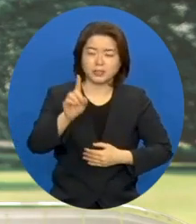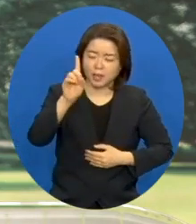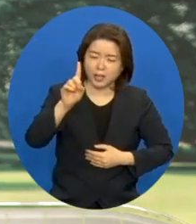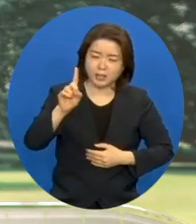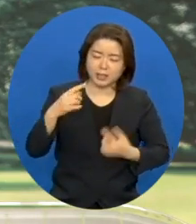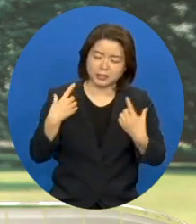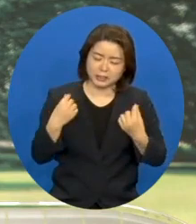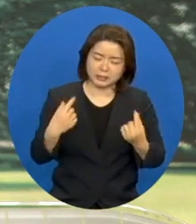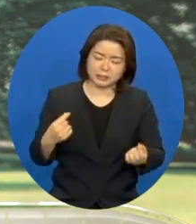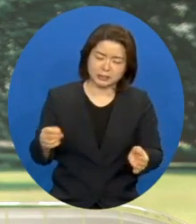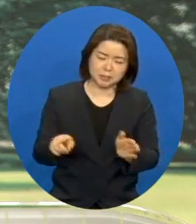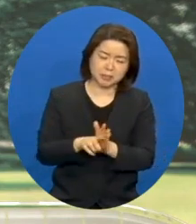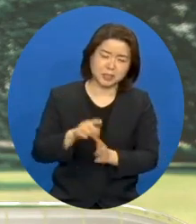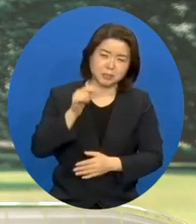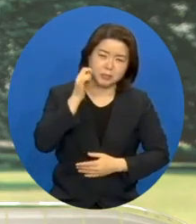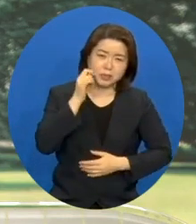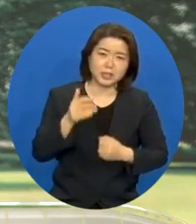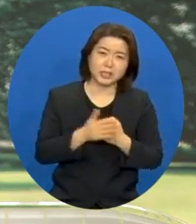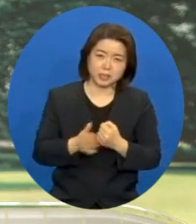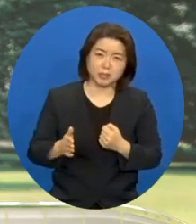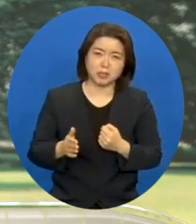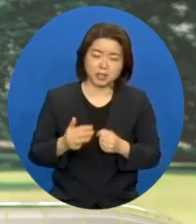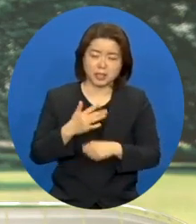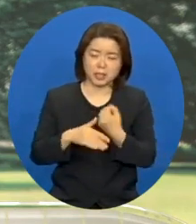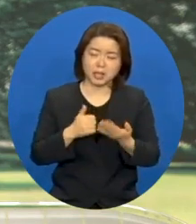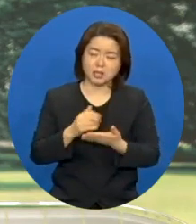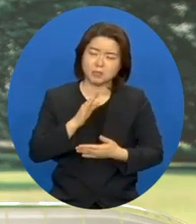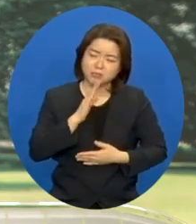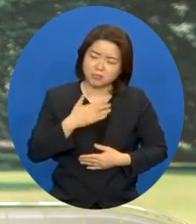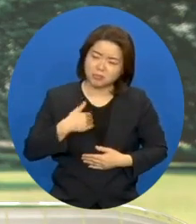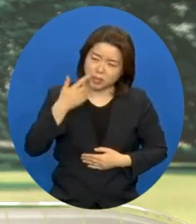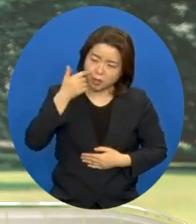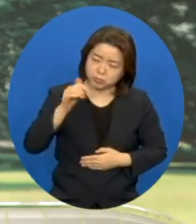믿어지니까 하나님이 진짜 내 아버지 맞나?